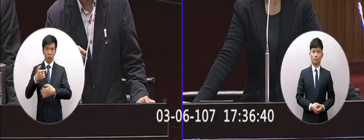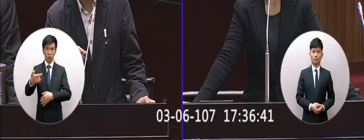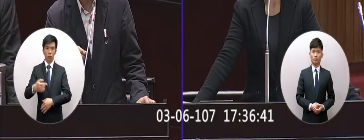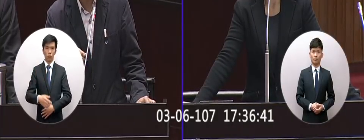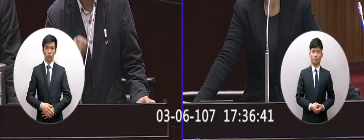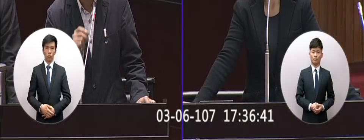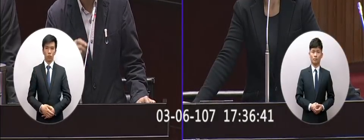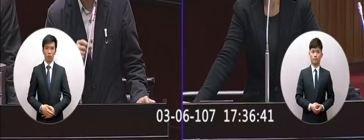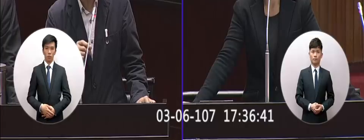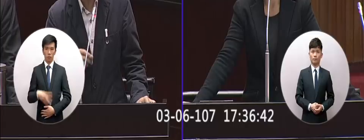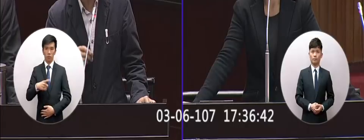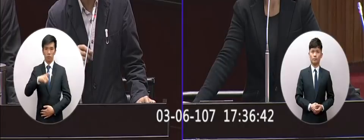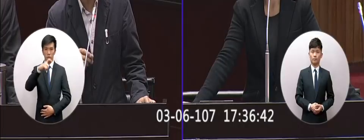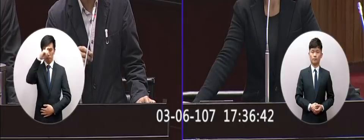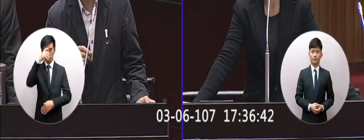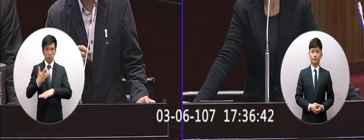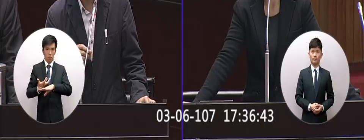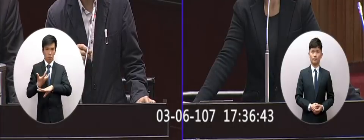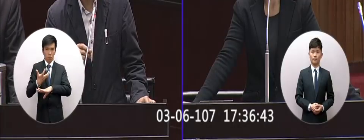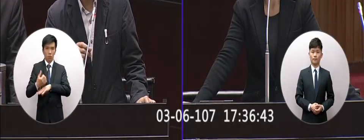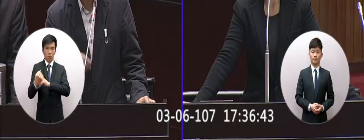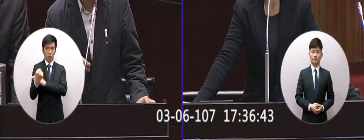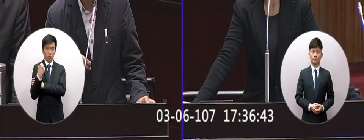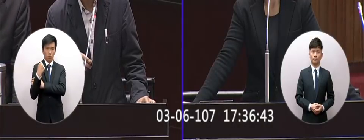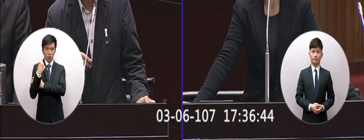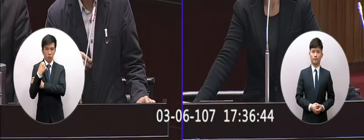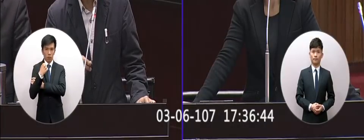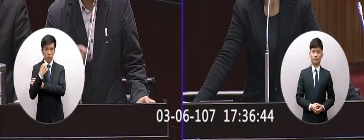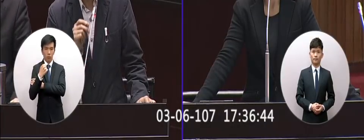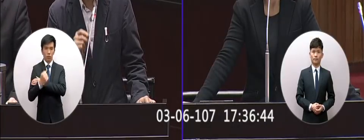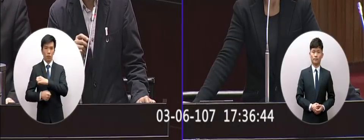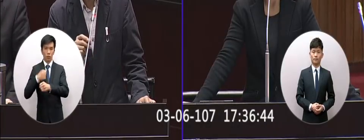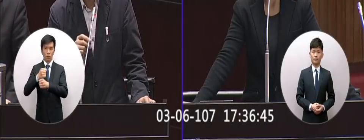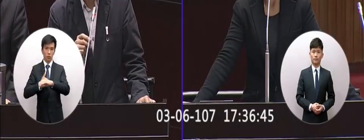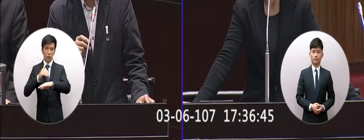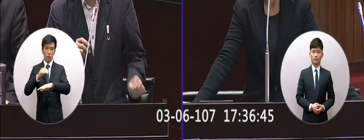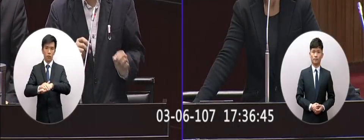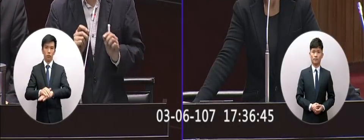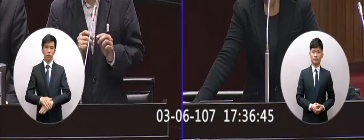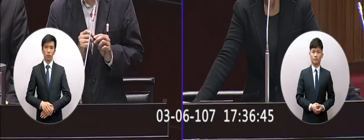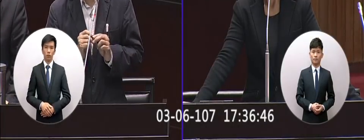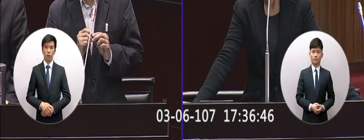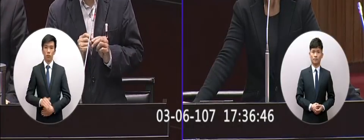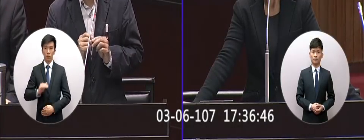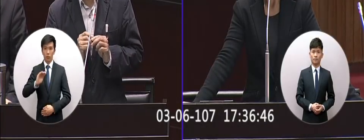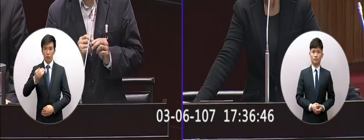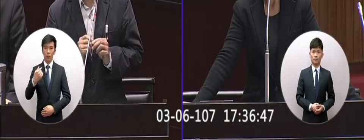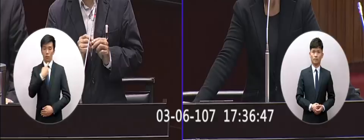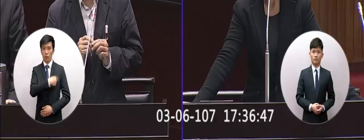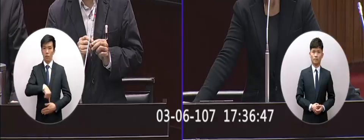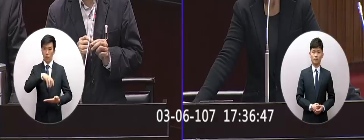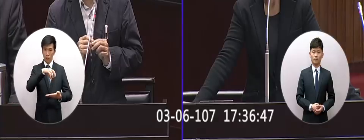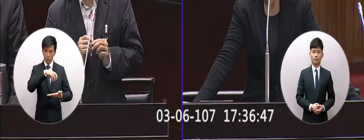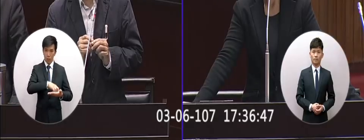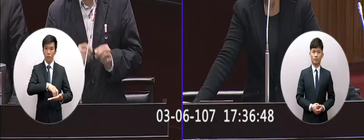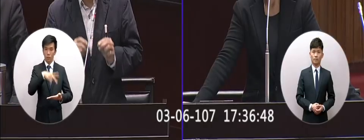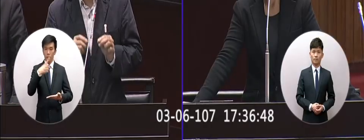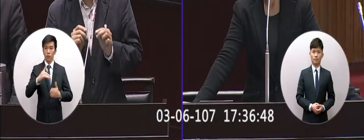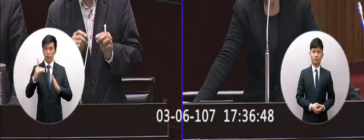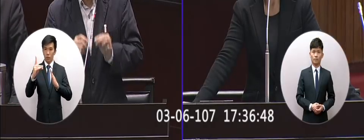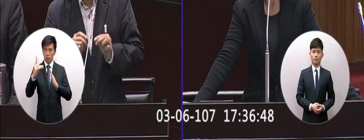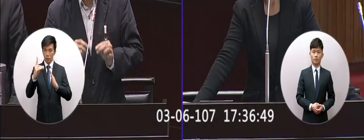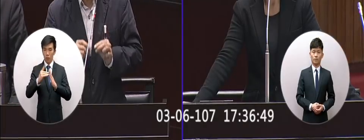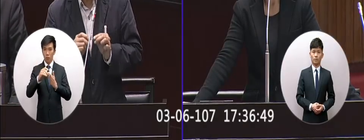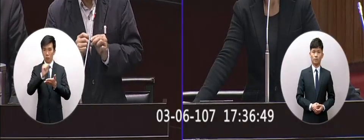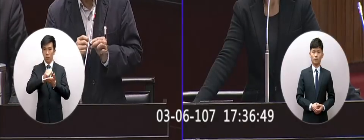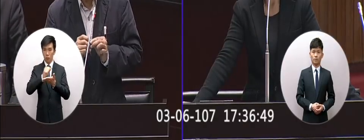的要尽量能够促成。但是身份证或者是户籍资料这件事情， 不是